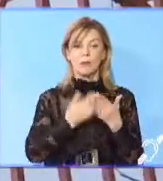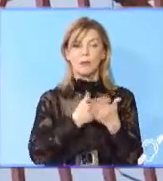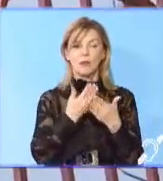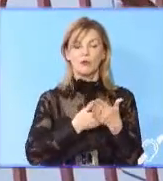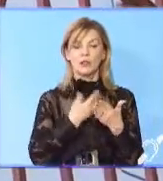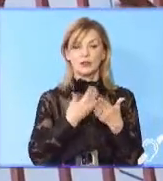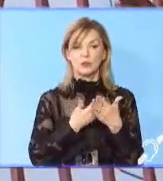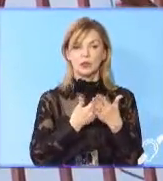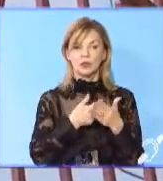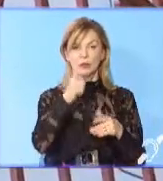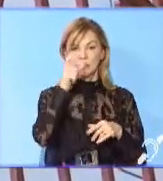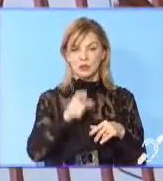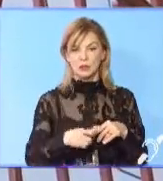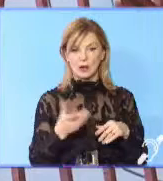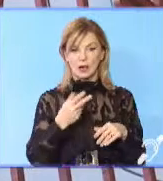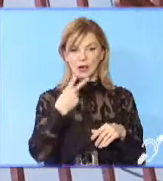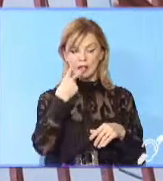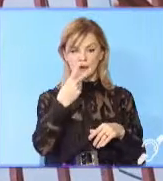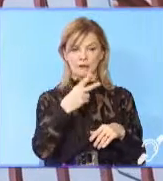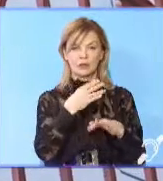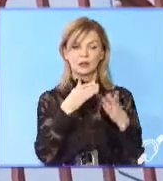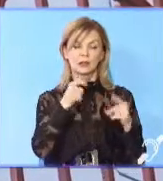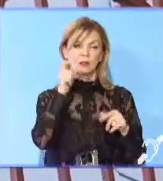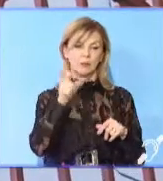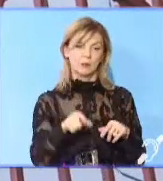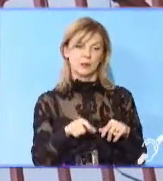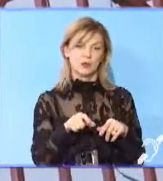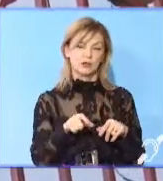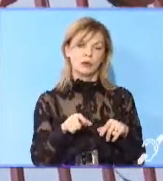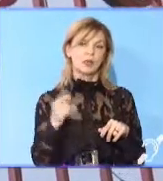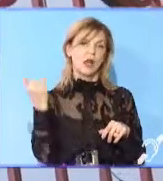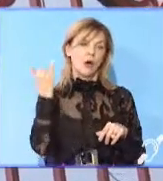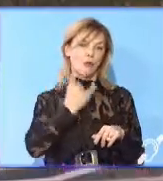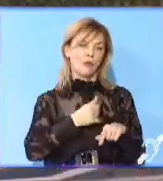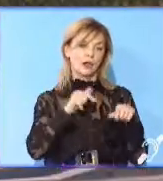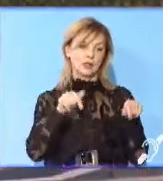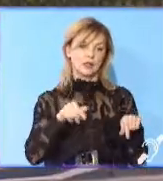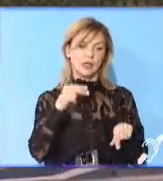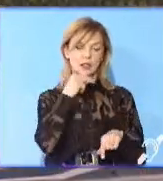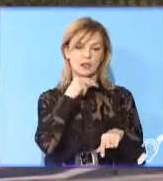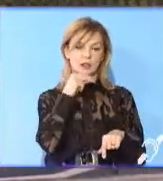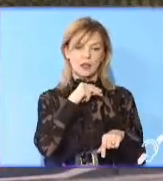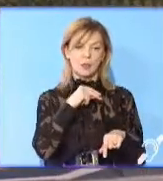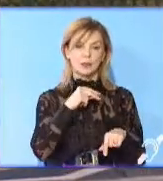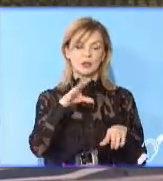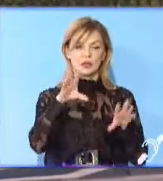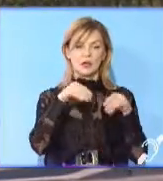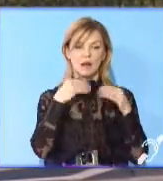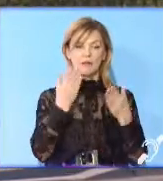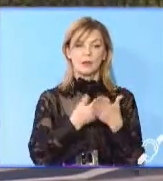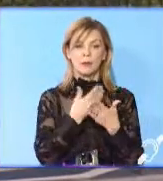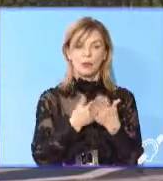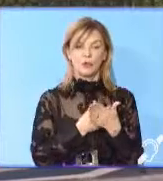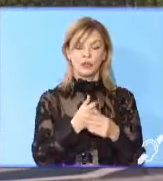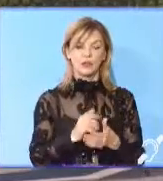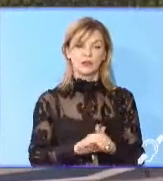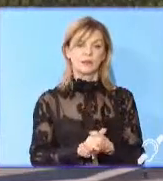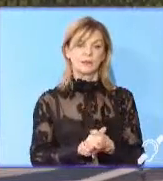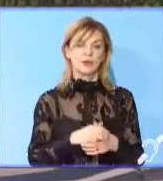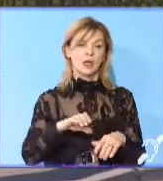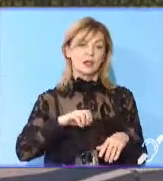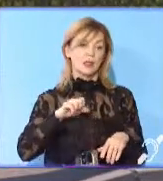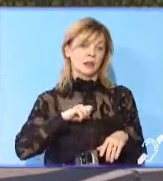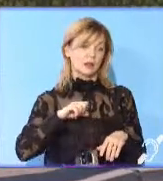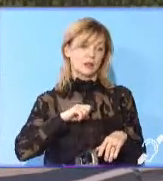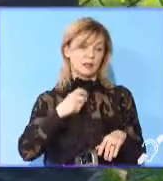trecătorii care le admiră. Câteva zeci de craioveni au ales să-și petreacă astăzi prânzul printre poveștile orașului. Ce interesant să vă